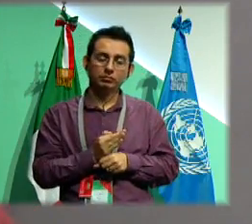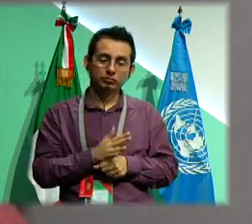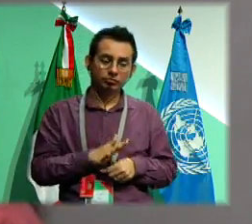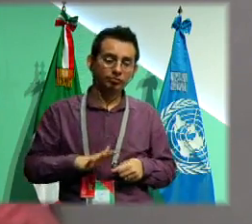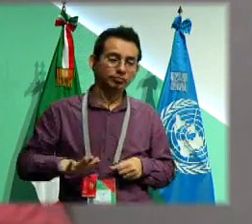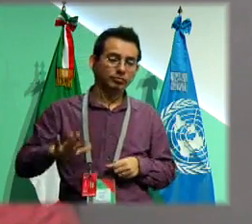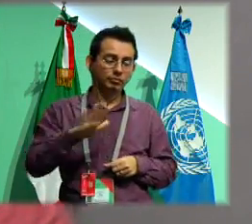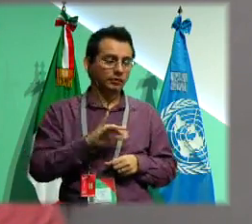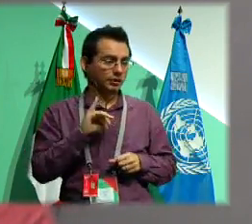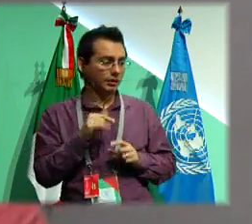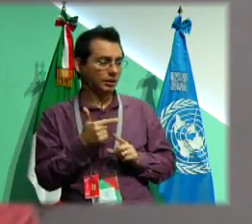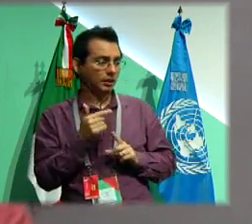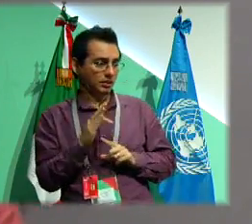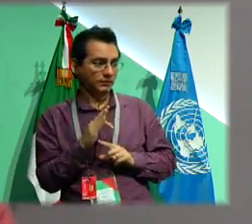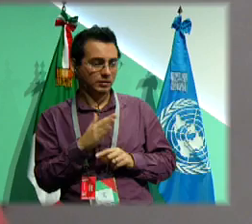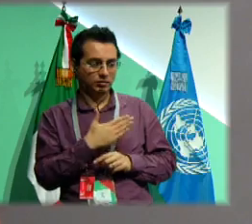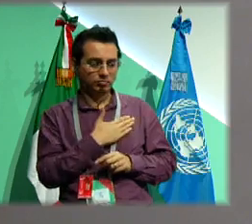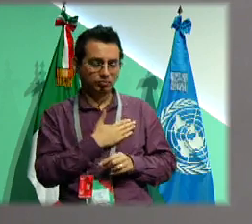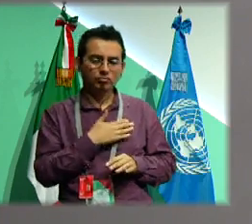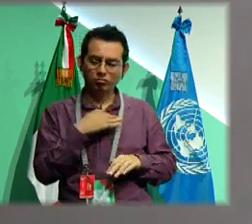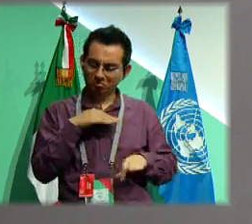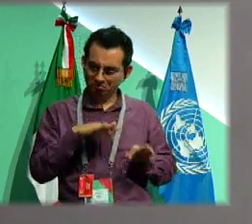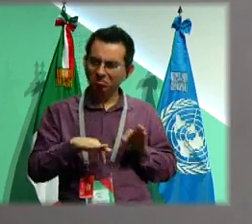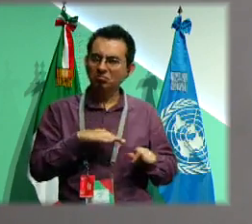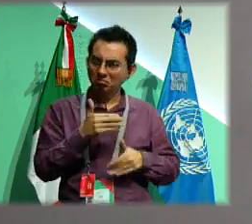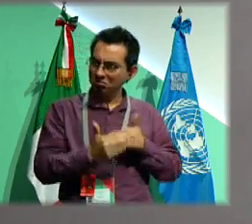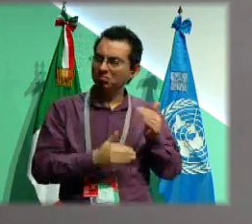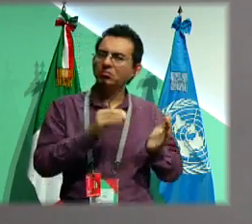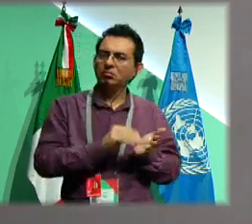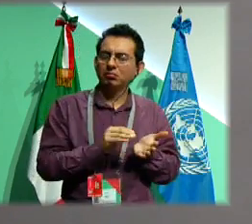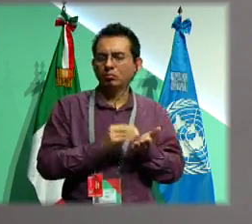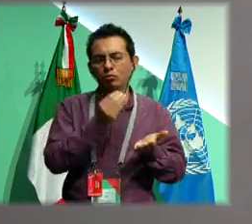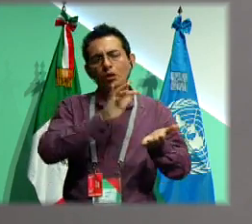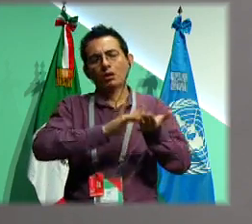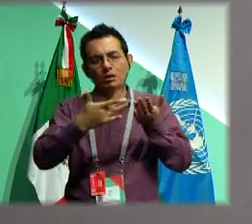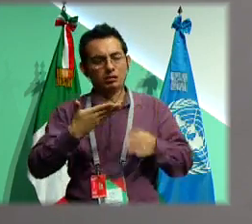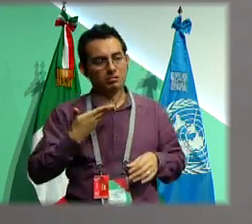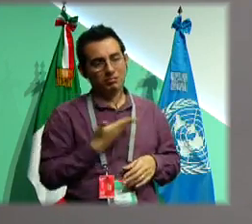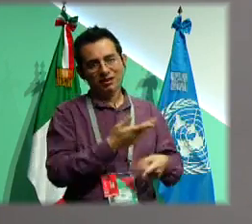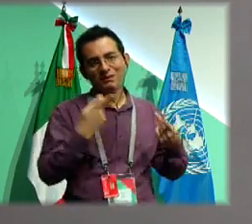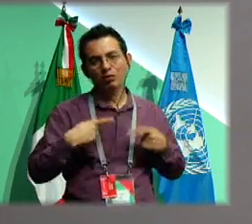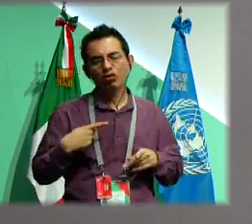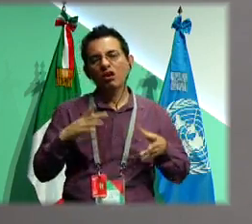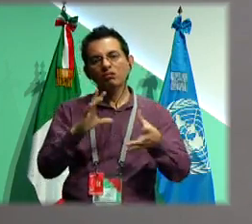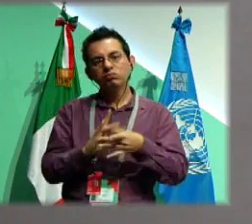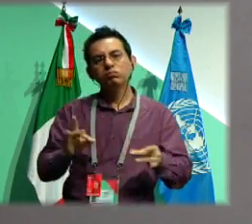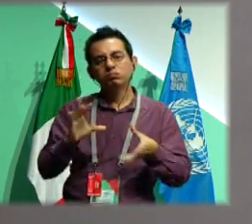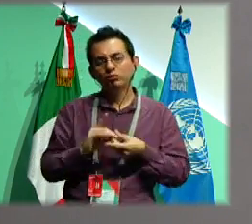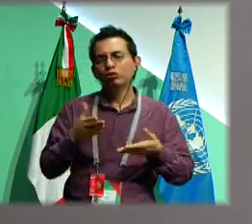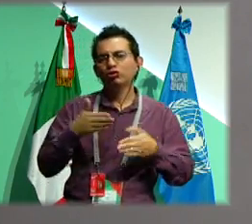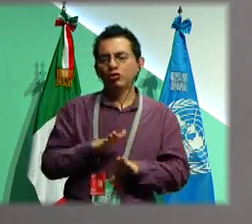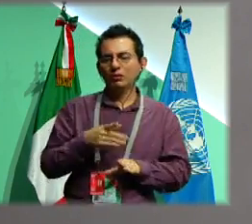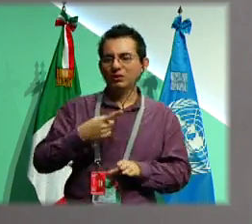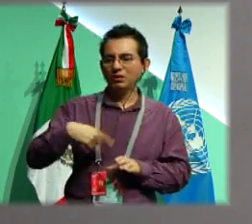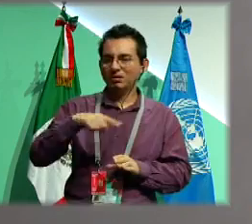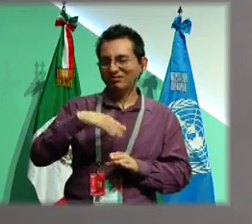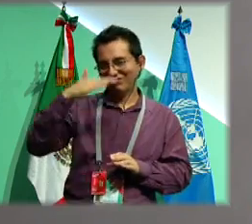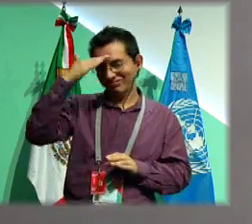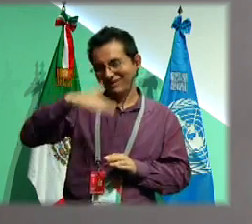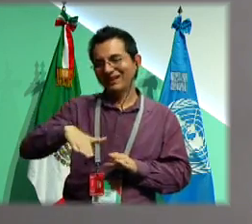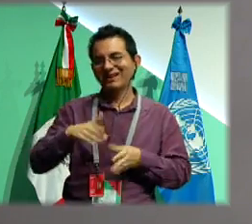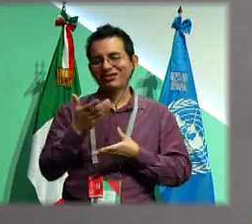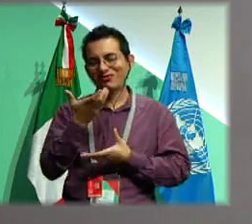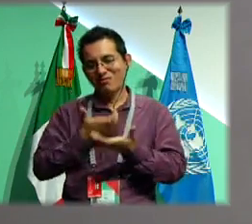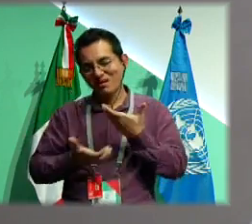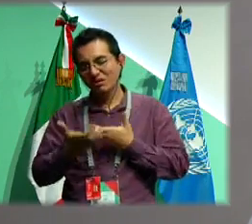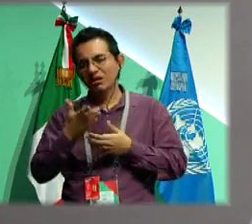vous avez parlé du commerce, vous avez parlé de l'internet, vous avez parlé des accords. Mais pour moi, j'ai pas de notion dans le domaine